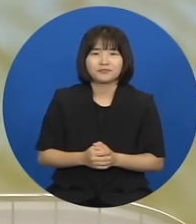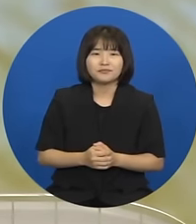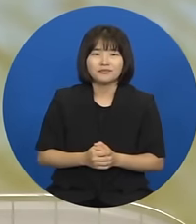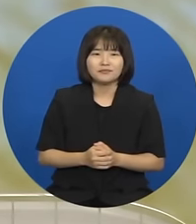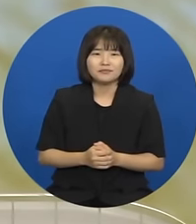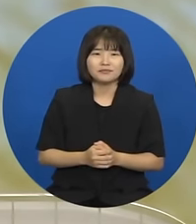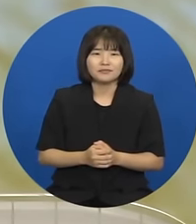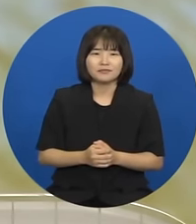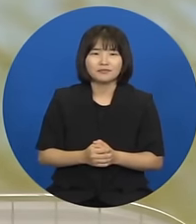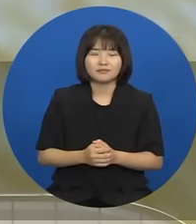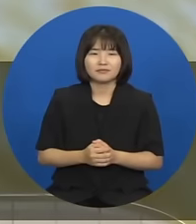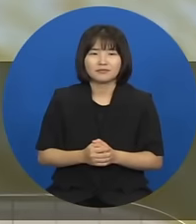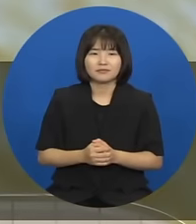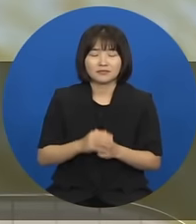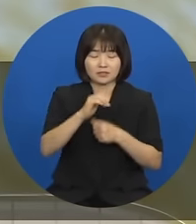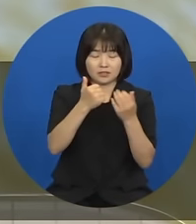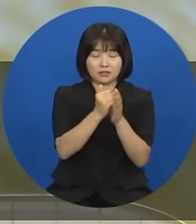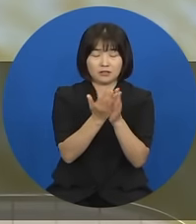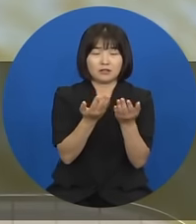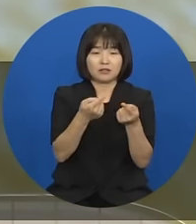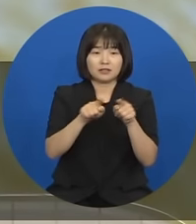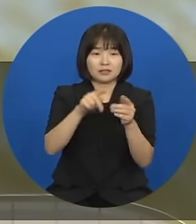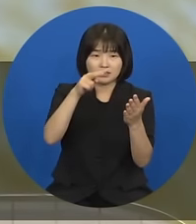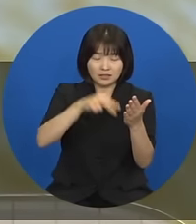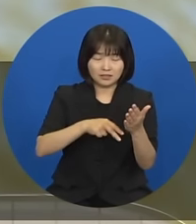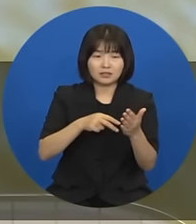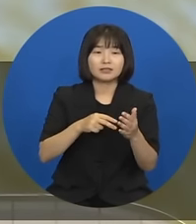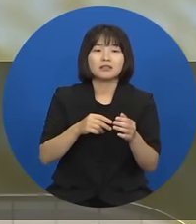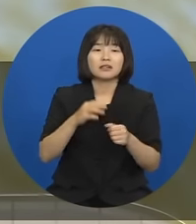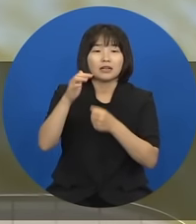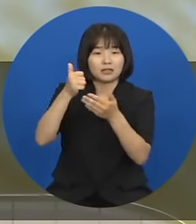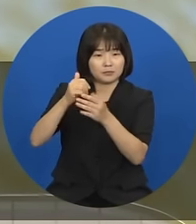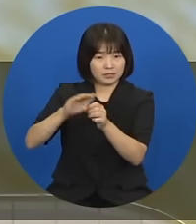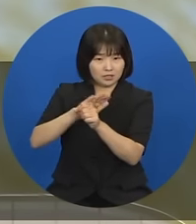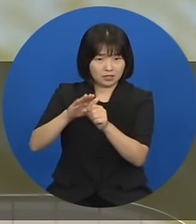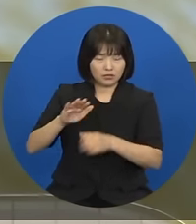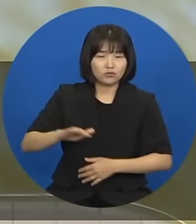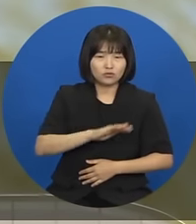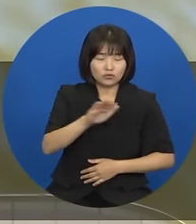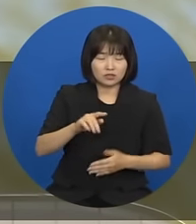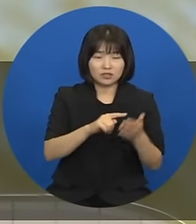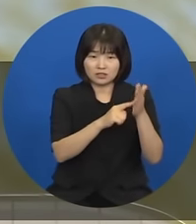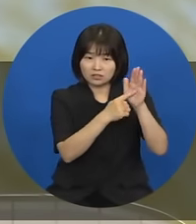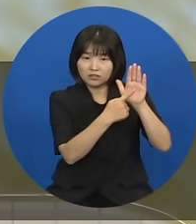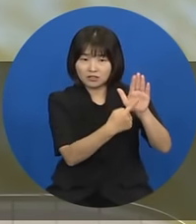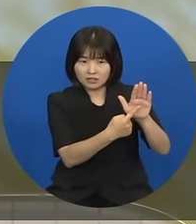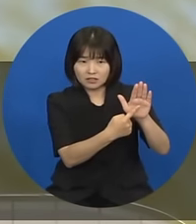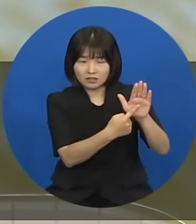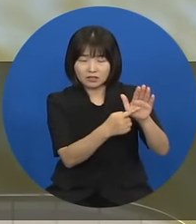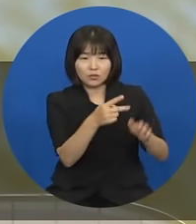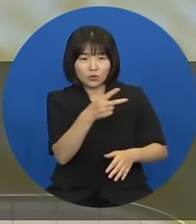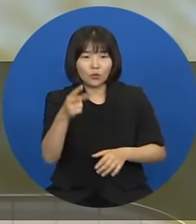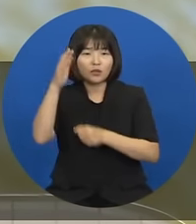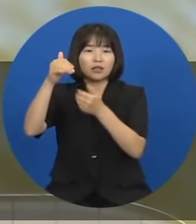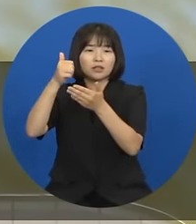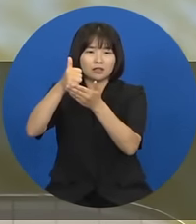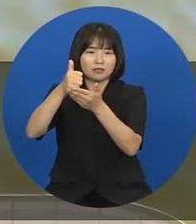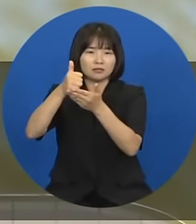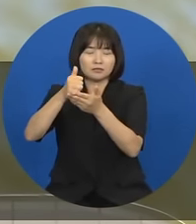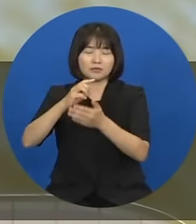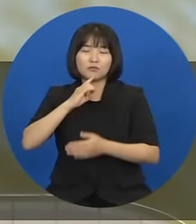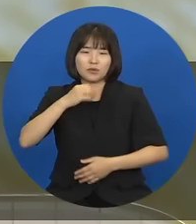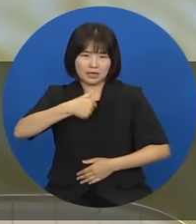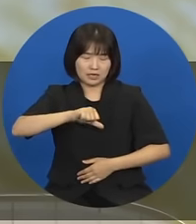10절을 함께 읽겠습니다. 하나님의 사랑이 우리에게 이렇게 드러났으니 곧 하나님이 자기